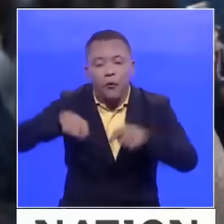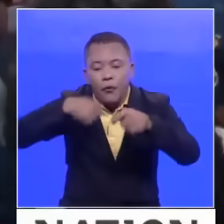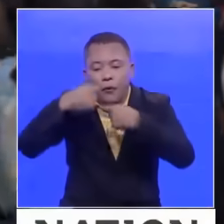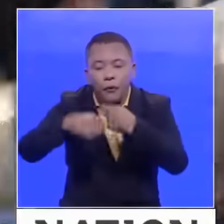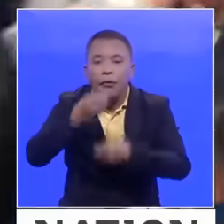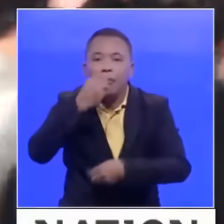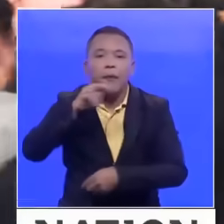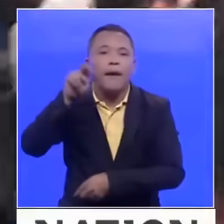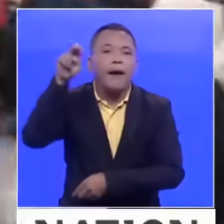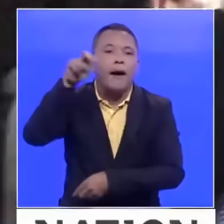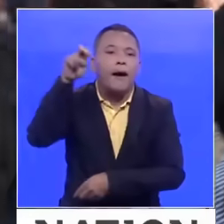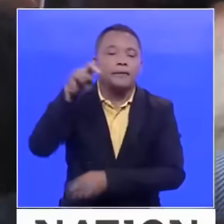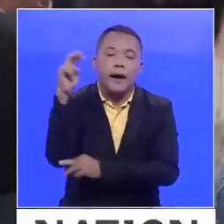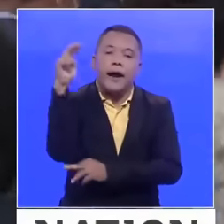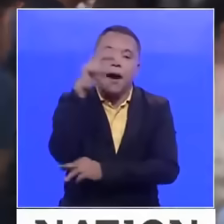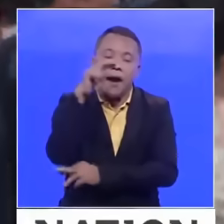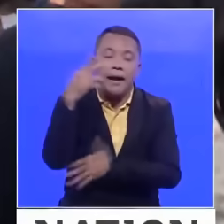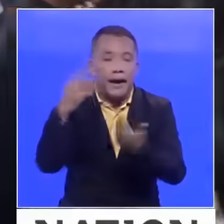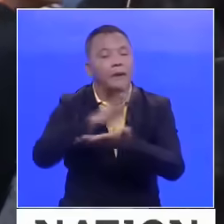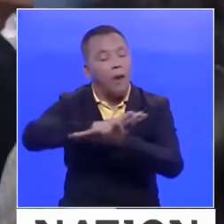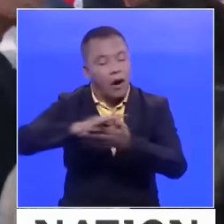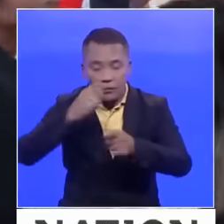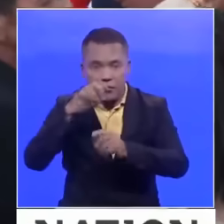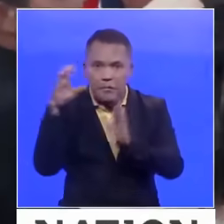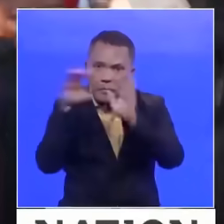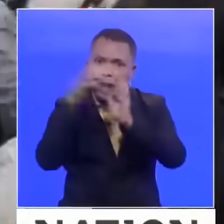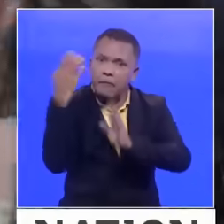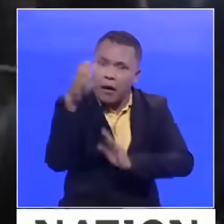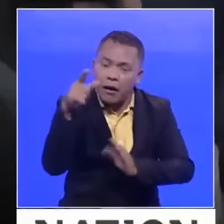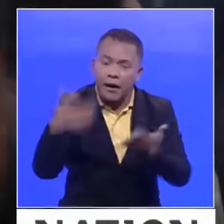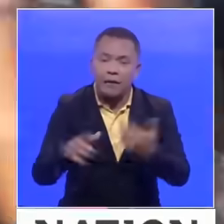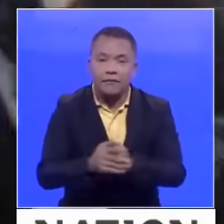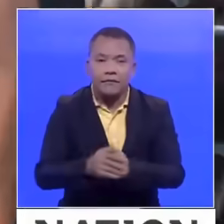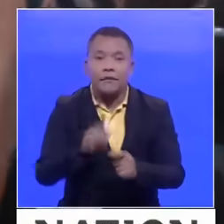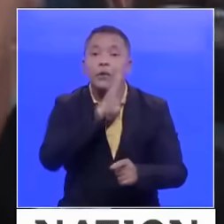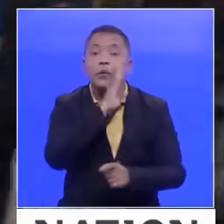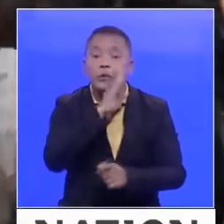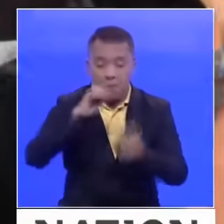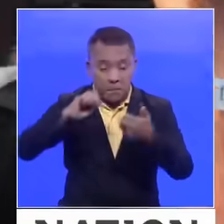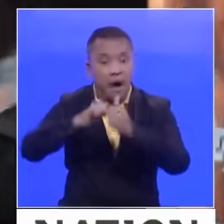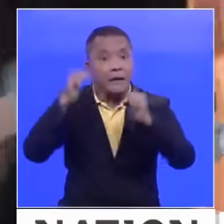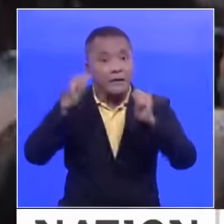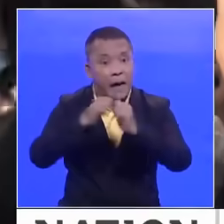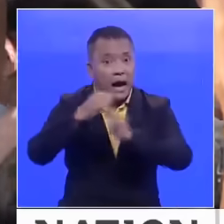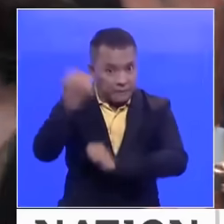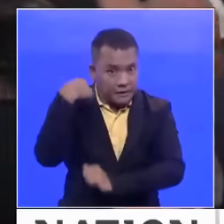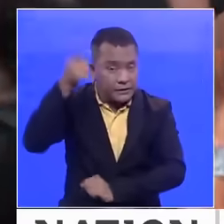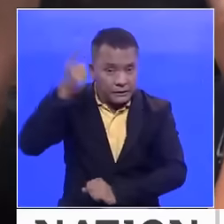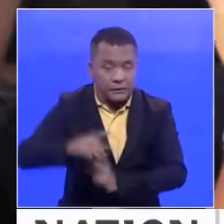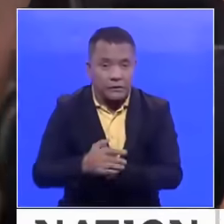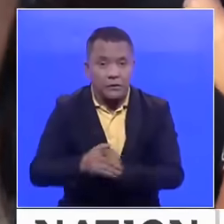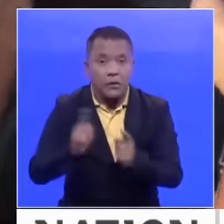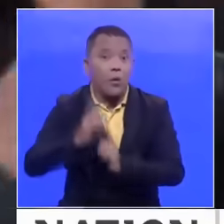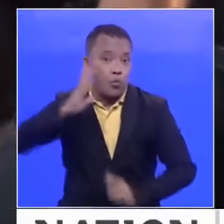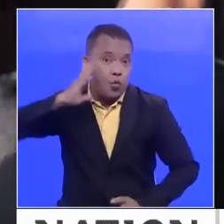แล้วนะฮะก็ก็จบสยบทุกข่าวลืออีกทีนี้ถ้ามันจะเกิดอะไรขึ้นจริงๆเนี่ยนะครับท่านผู้ชมครับสำหรับวัน